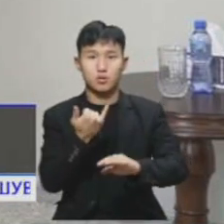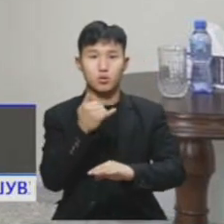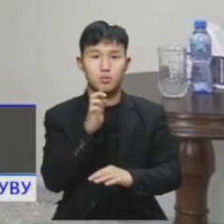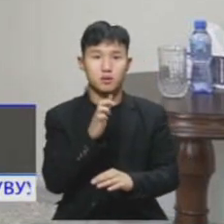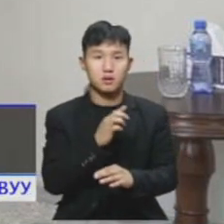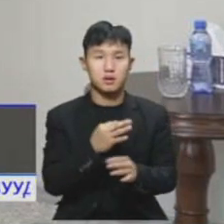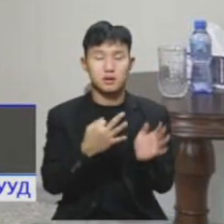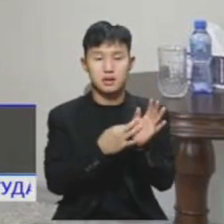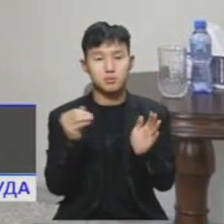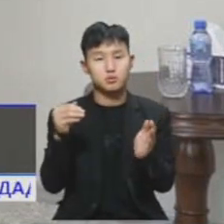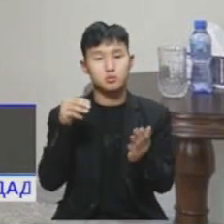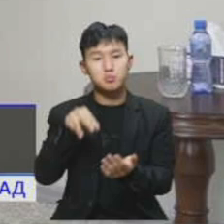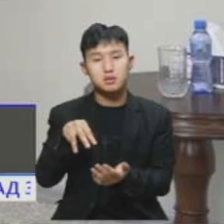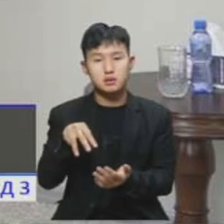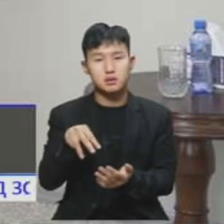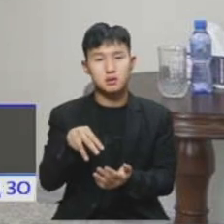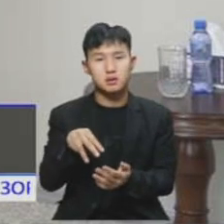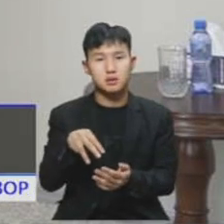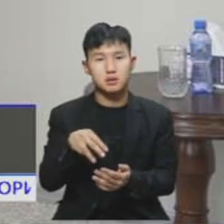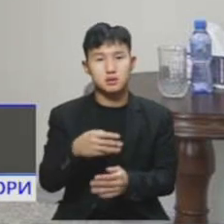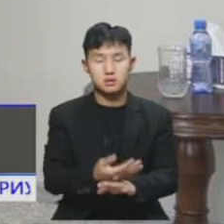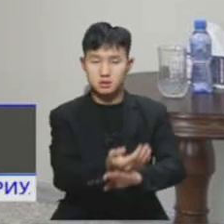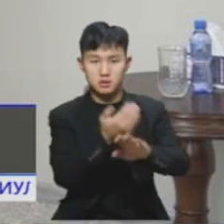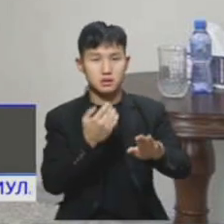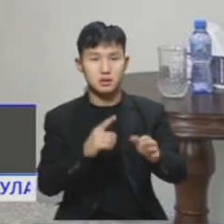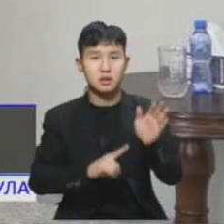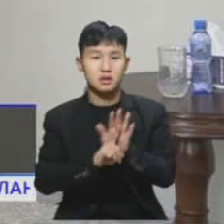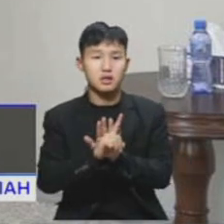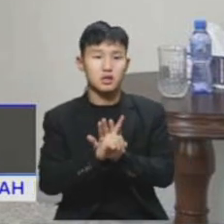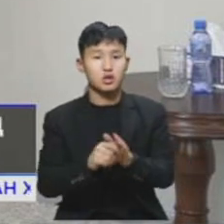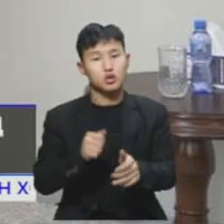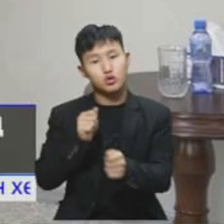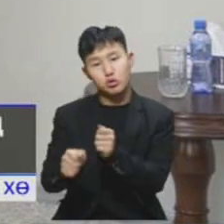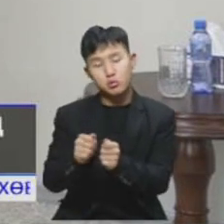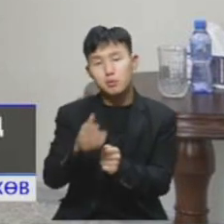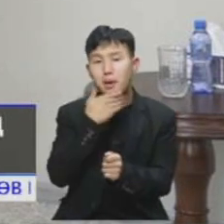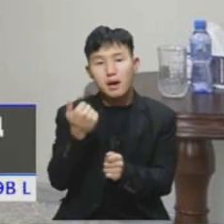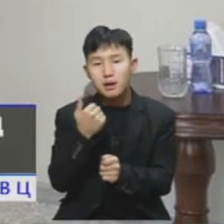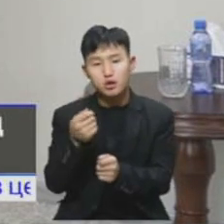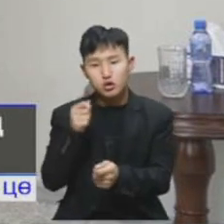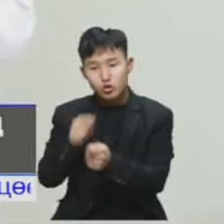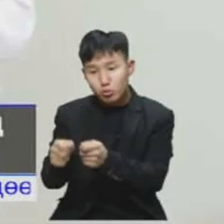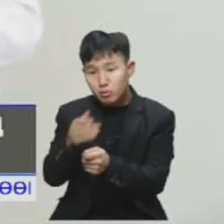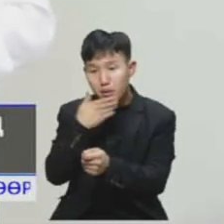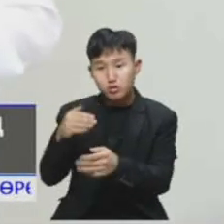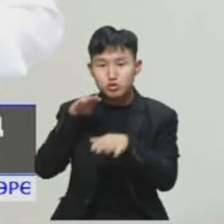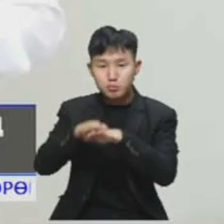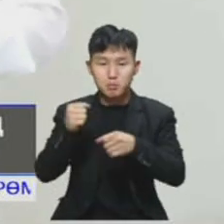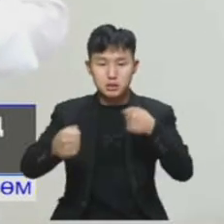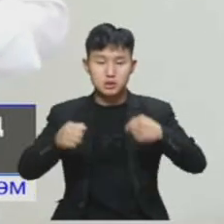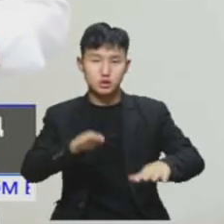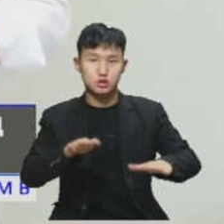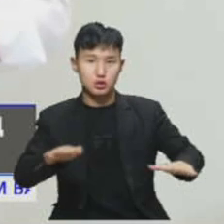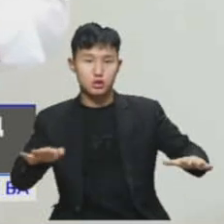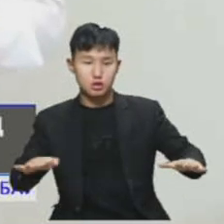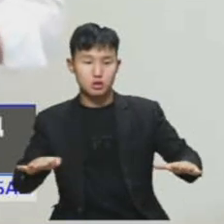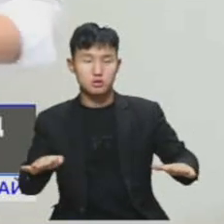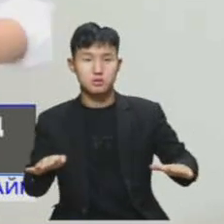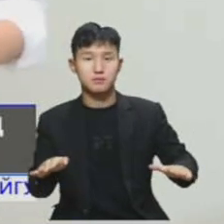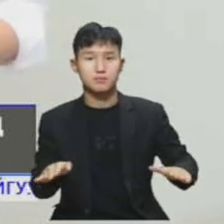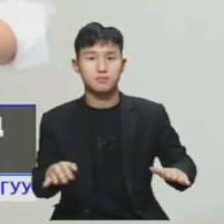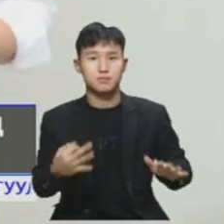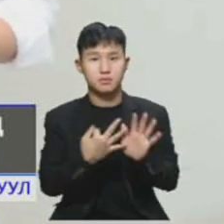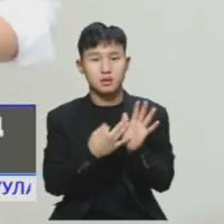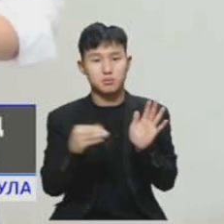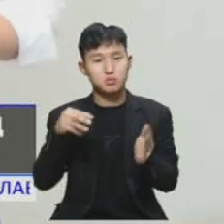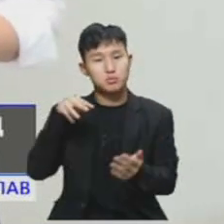орт орчим бид нар эхний одоо төлбөргүй зогсоолуудыг зогсоолууд дээр автомашина тавиад 800